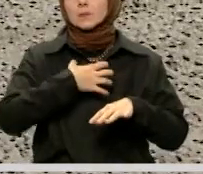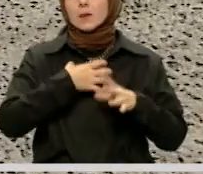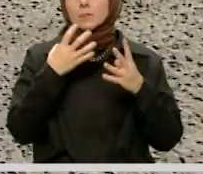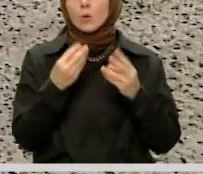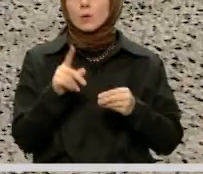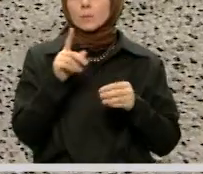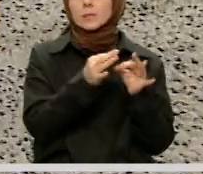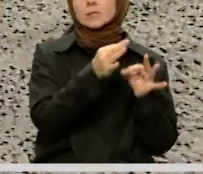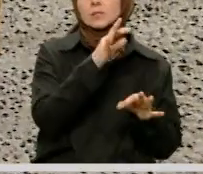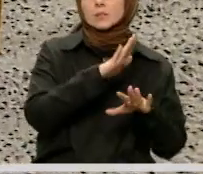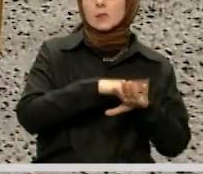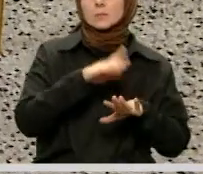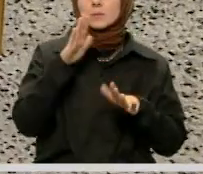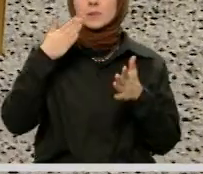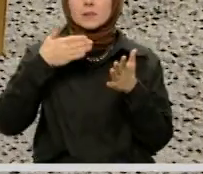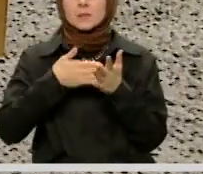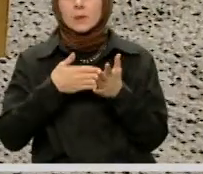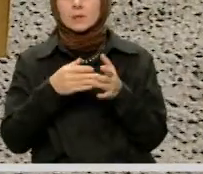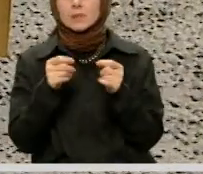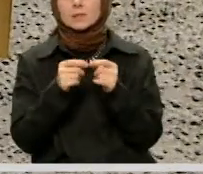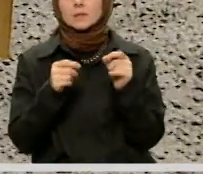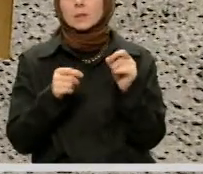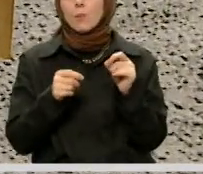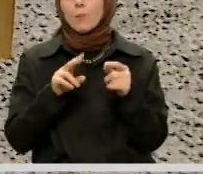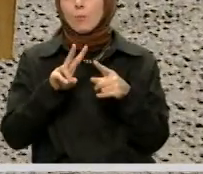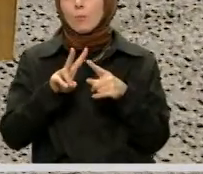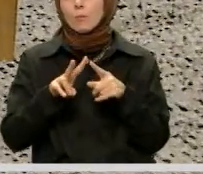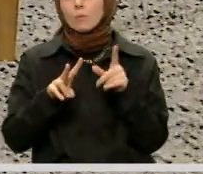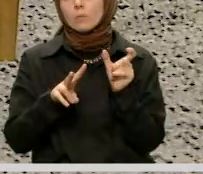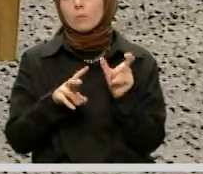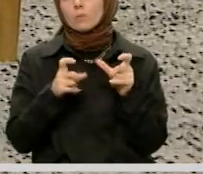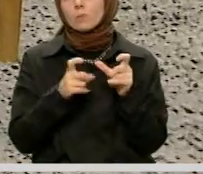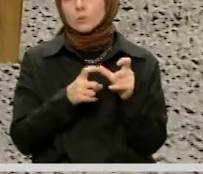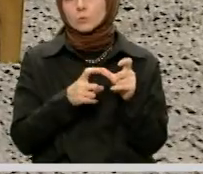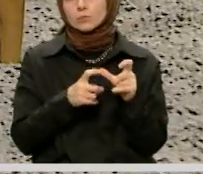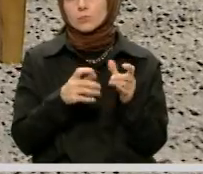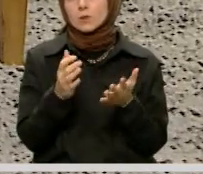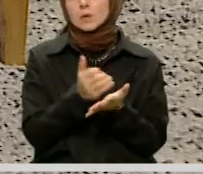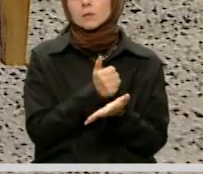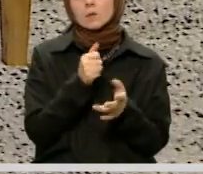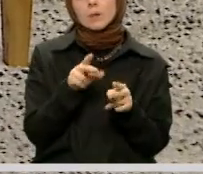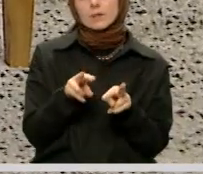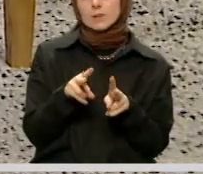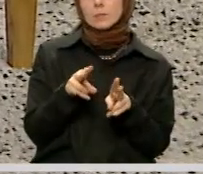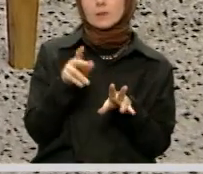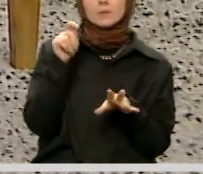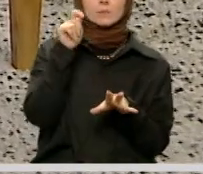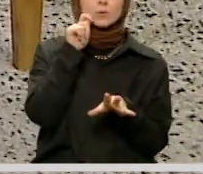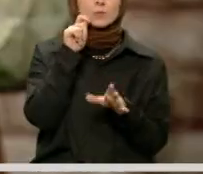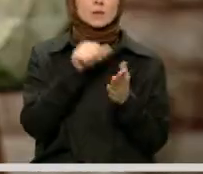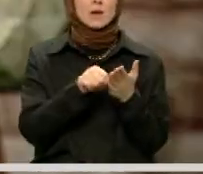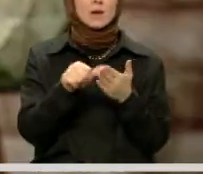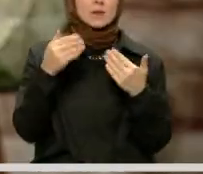müminin yapmış olduğu bir ibadet zaten bonusludur. Yani müminin her hali güzeldir buyuruyor